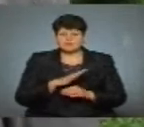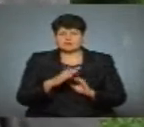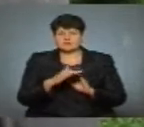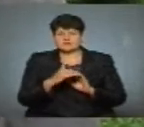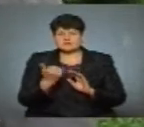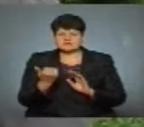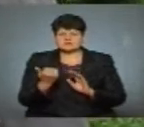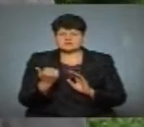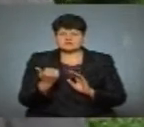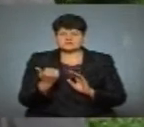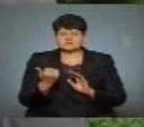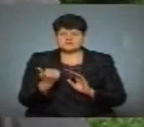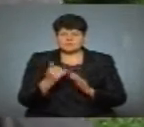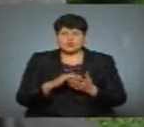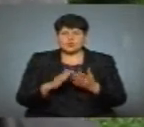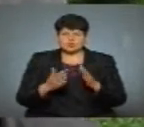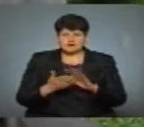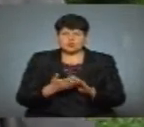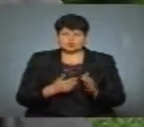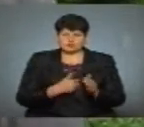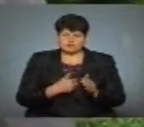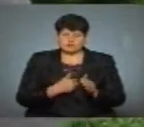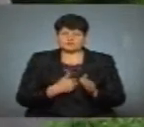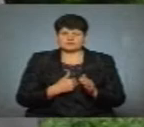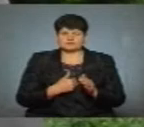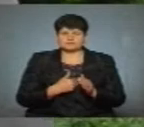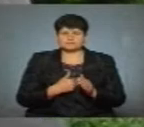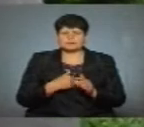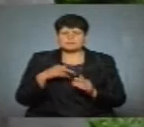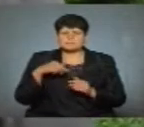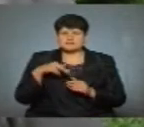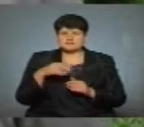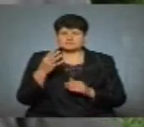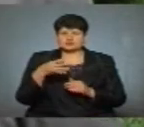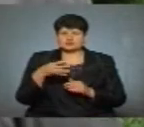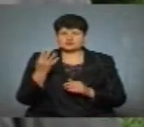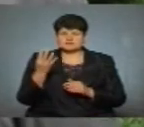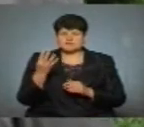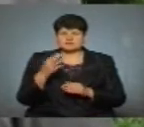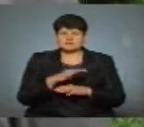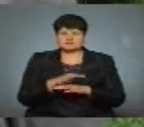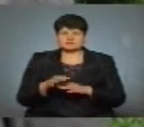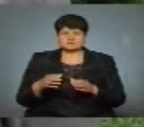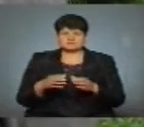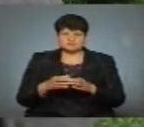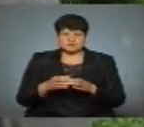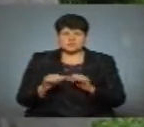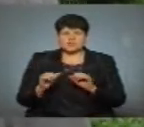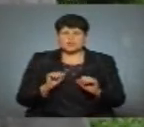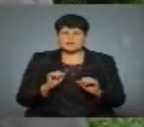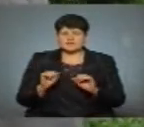40, ну не призваний, а по контракту добровільно зголосився піти в 44-ту бригаду.